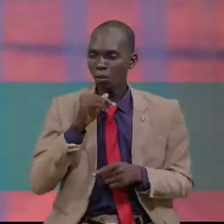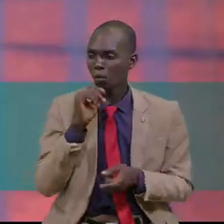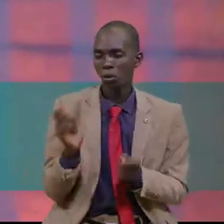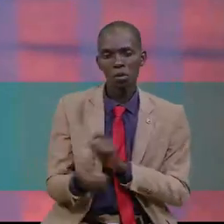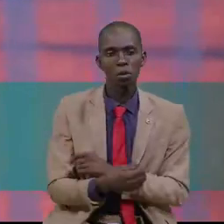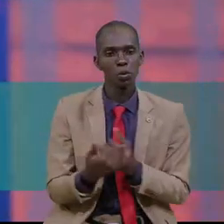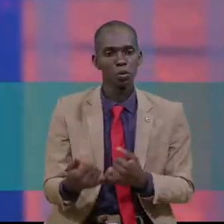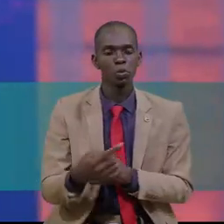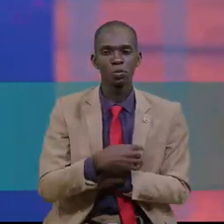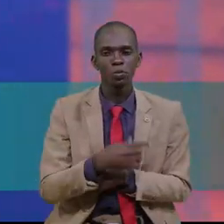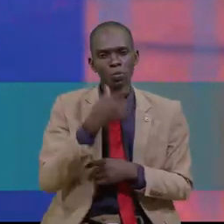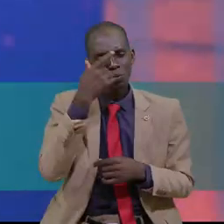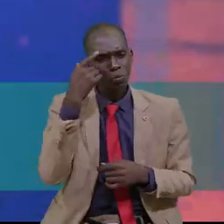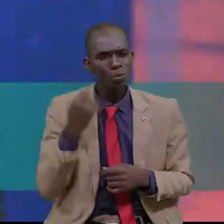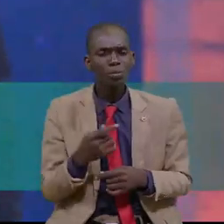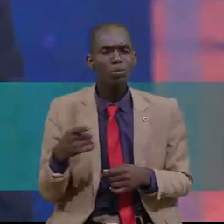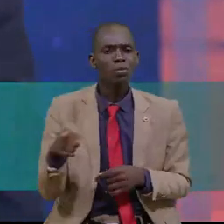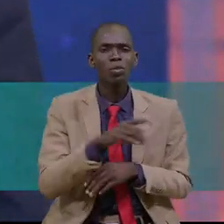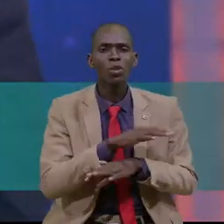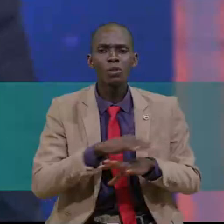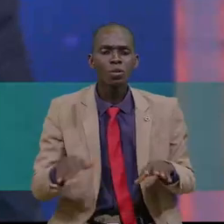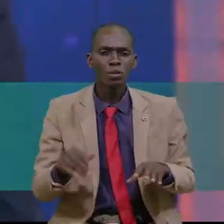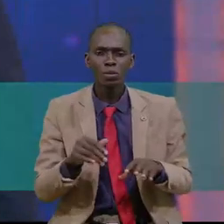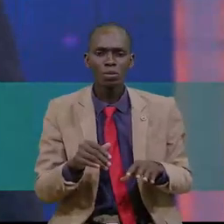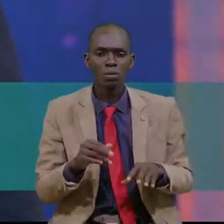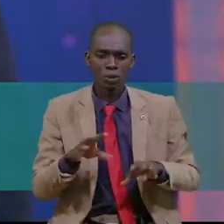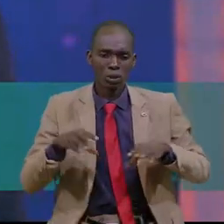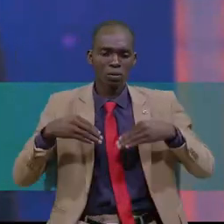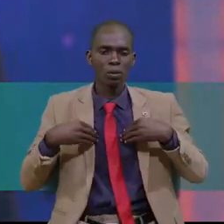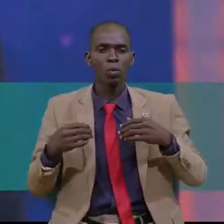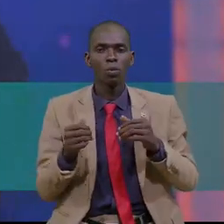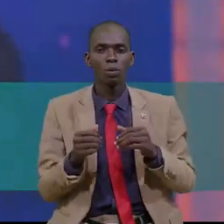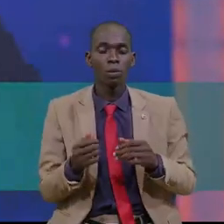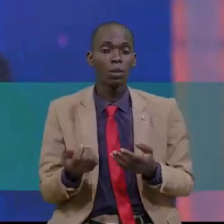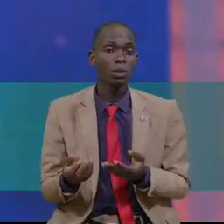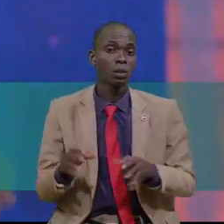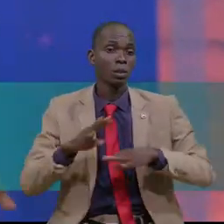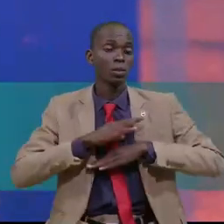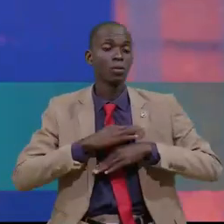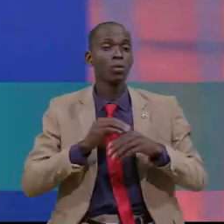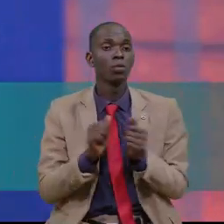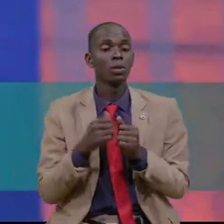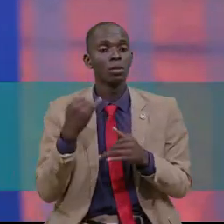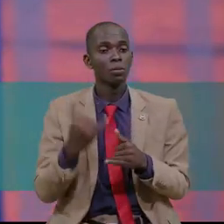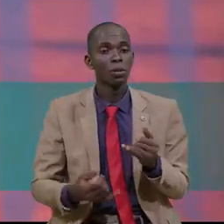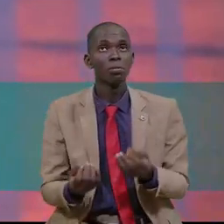sont pas transformés, ils ne sont pas satisfaits du sacrifice final acceptable de Christ.